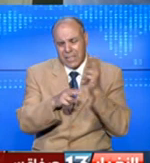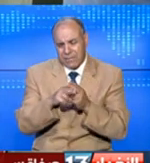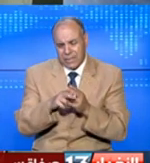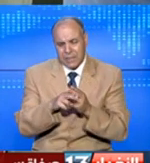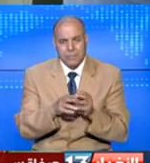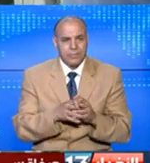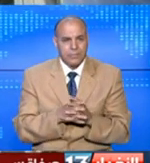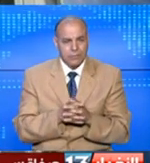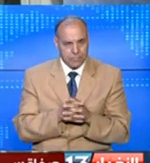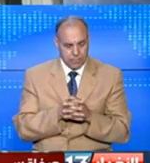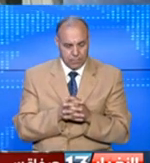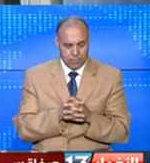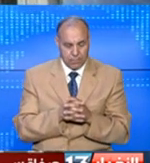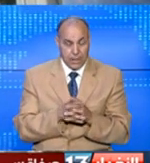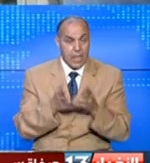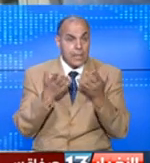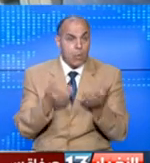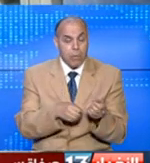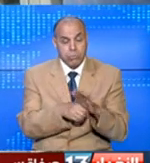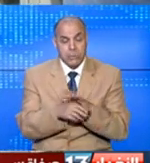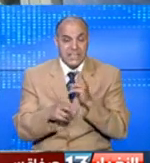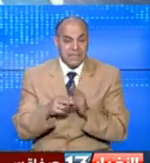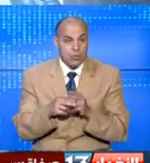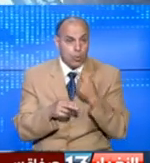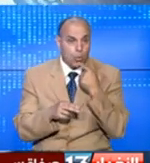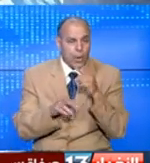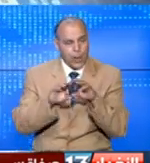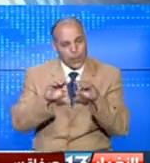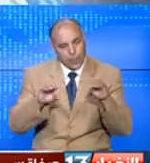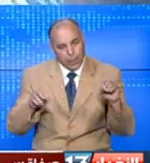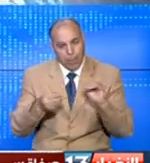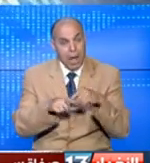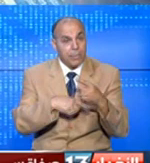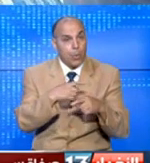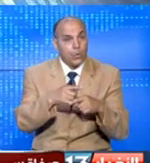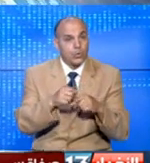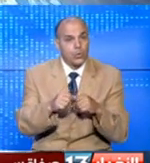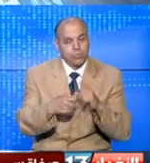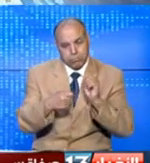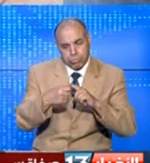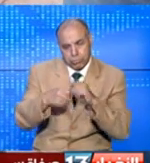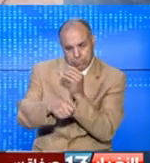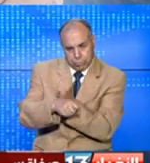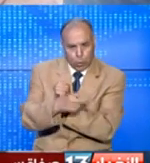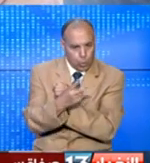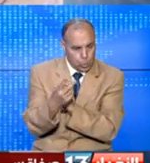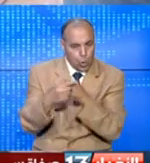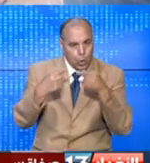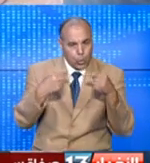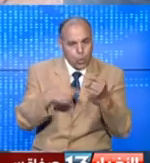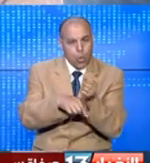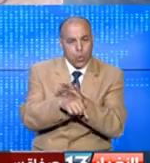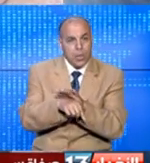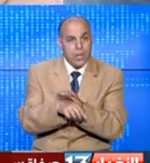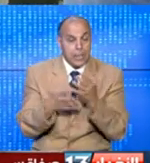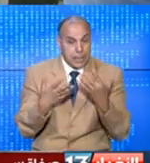الزيت الحاله الوضعيه بس وصفت بال مستقره مع تواصل نسق التسجيل وتلقيه نغير وسيكون